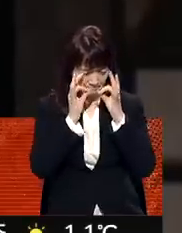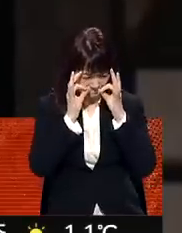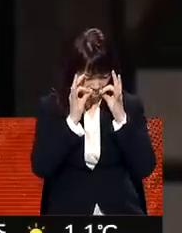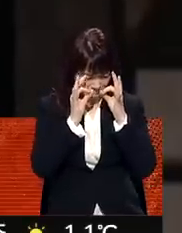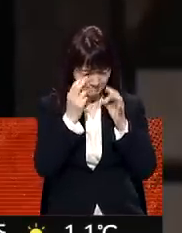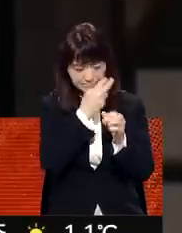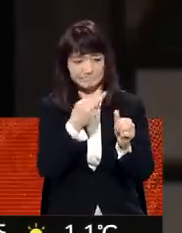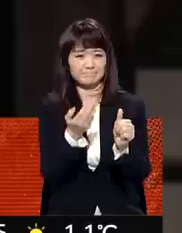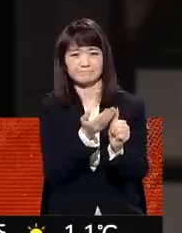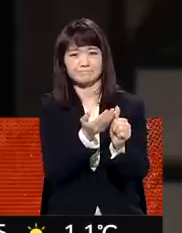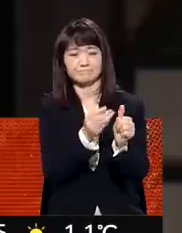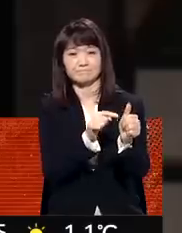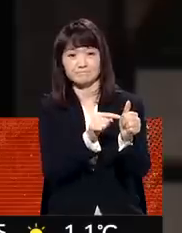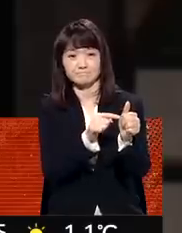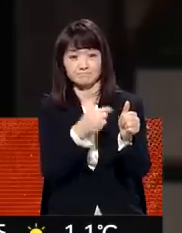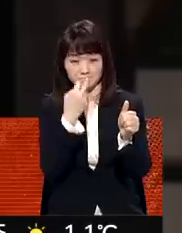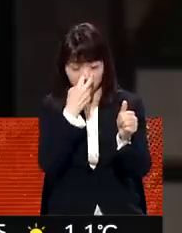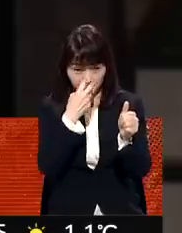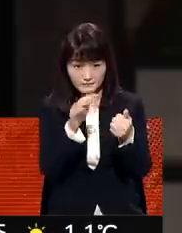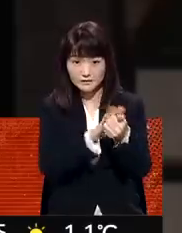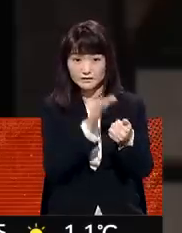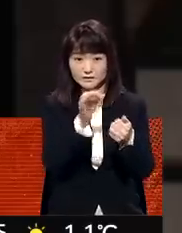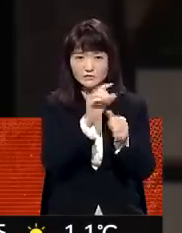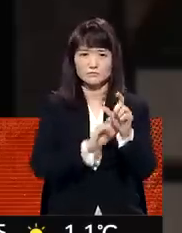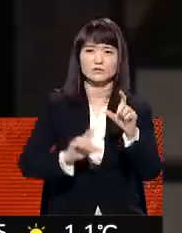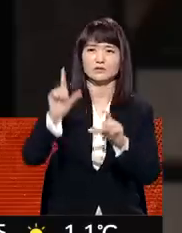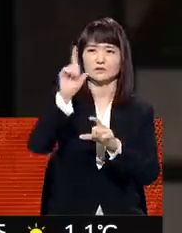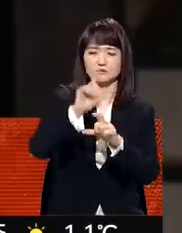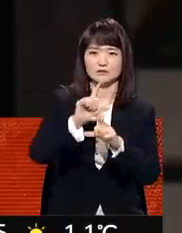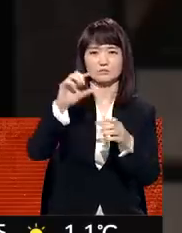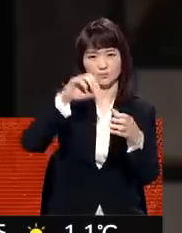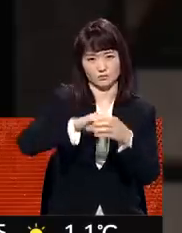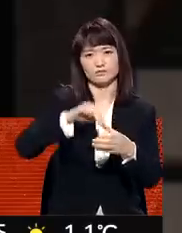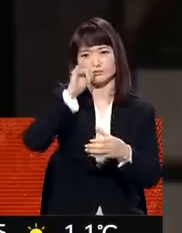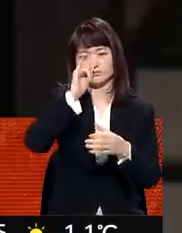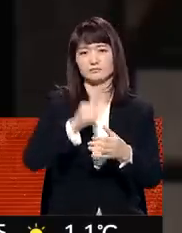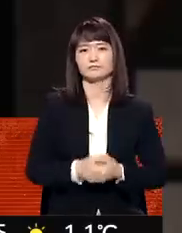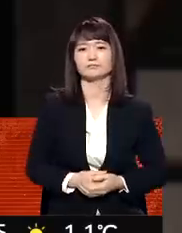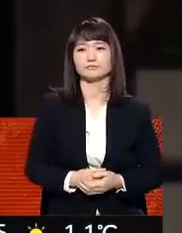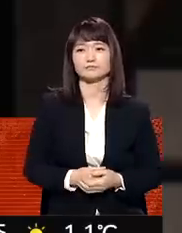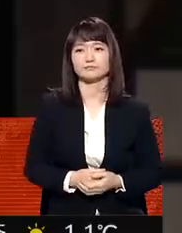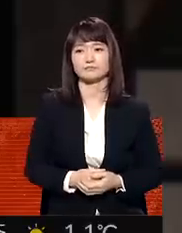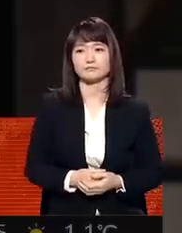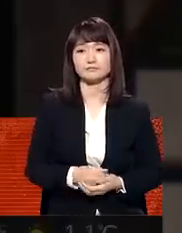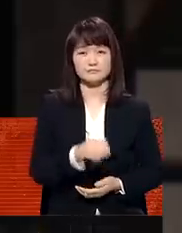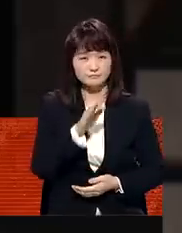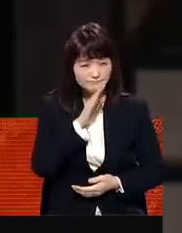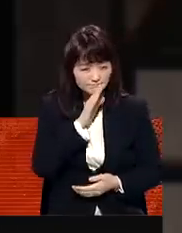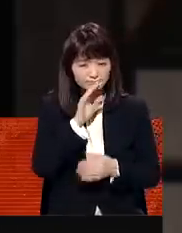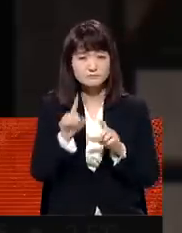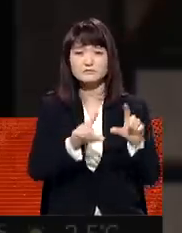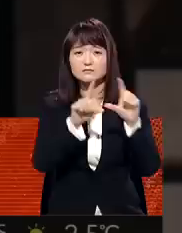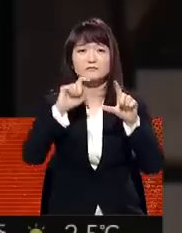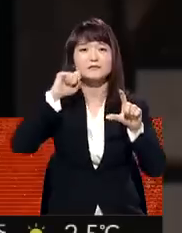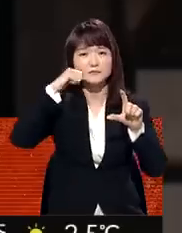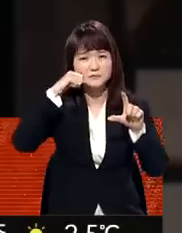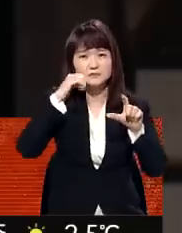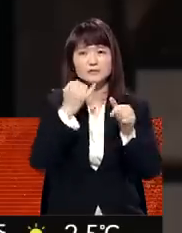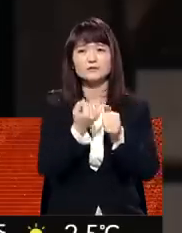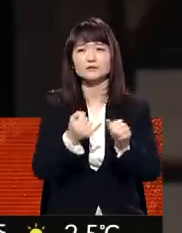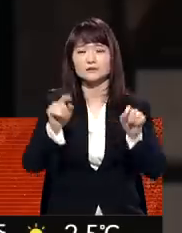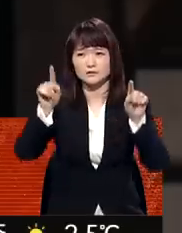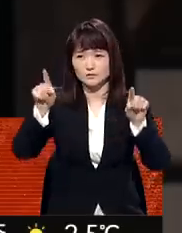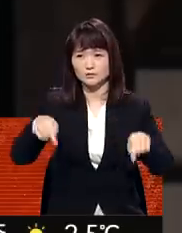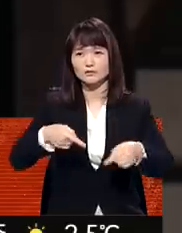극진하게 간호했는 부분에 대해서는 분명히 위자료 부분에 더 많이 상정될 수가 있으니까 만약에 정말로 사시기가 힘들다면 그렇게 하시는